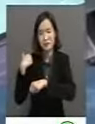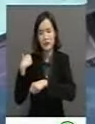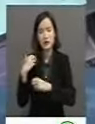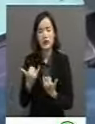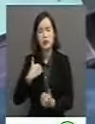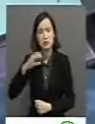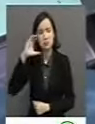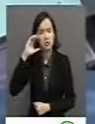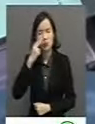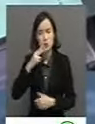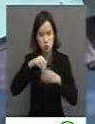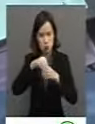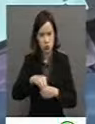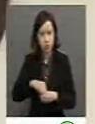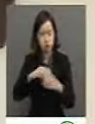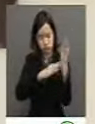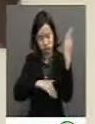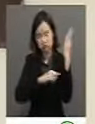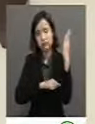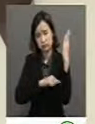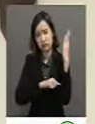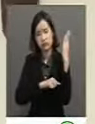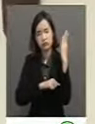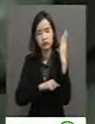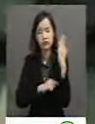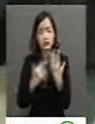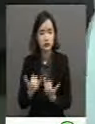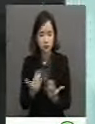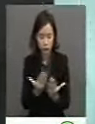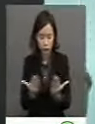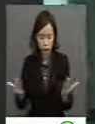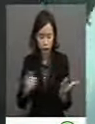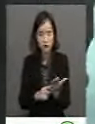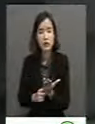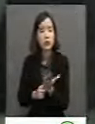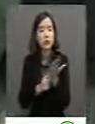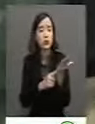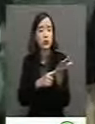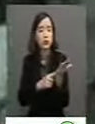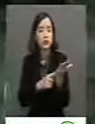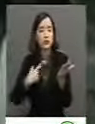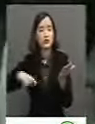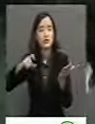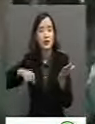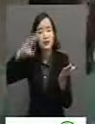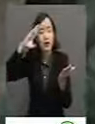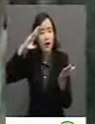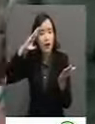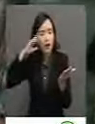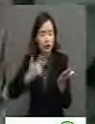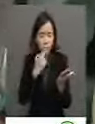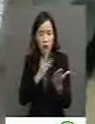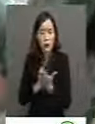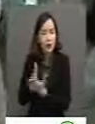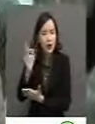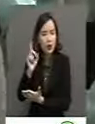หายังคงเคลื่อนไหวอยู่ในพื้นที่ขณะเดียวกันครับทุกสำนวนที่ส่งอัยการศาลทหารได้มีการผ่านตรวจตรา